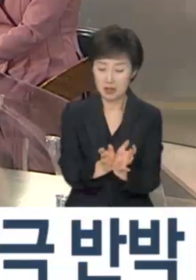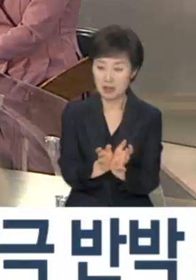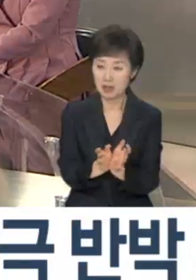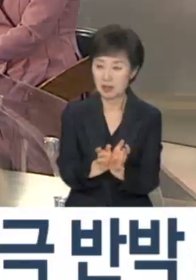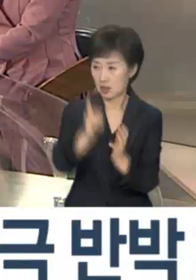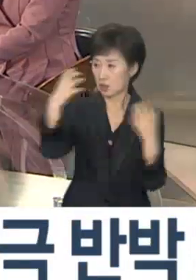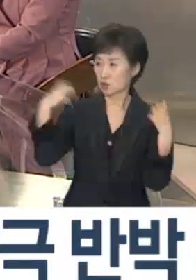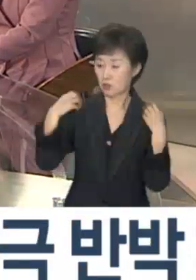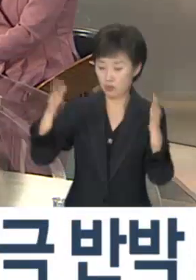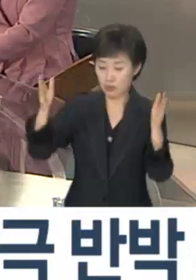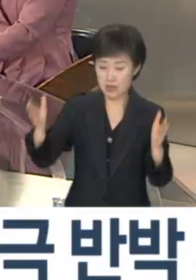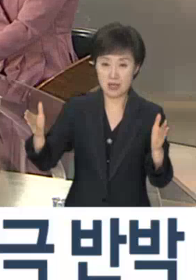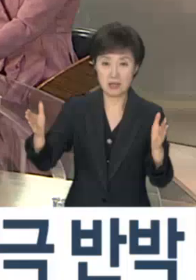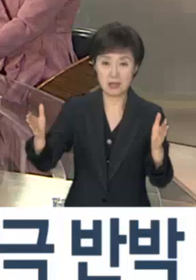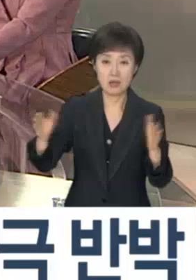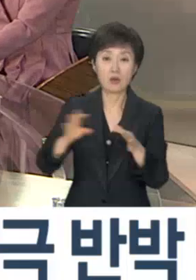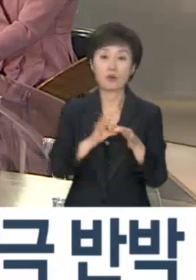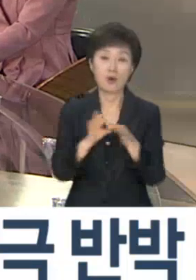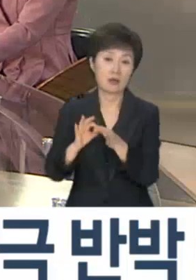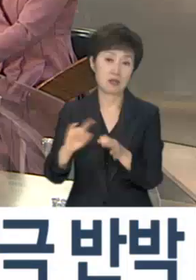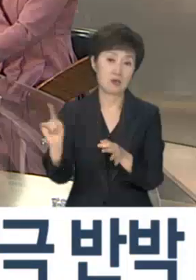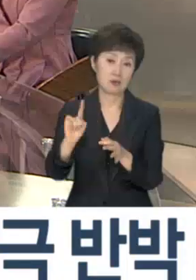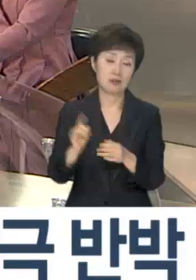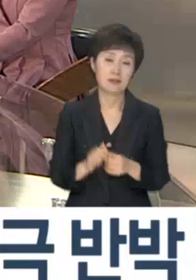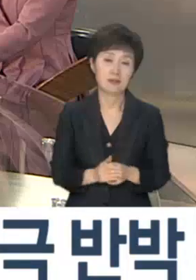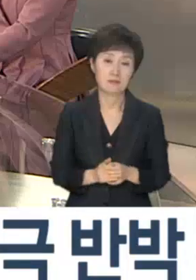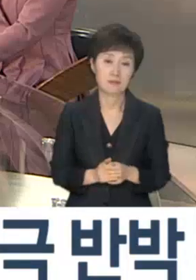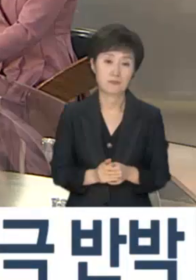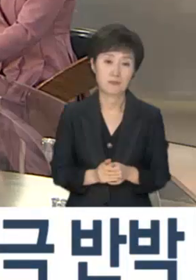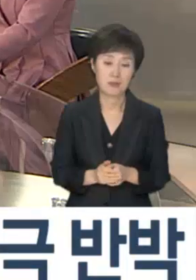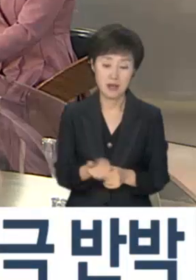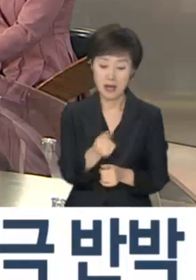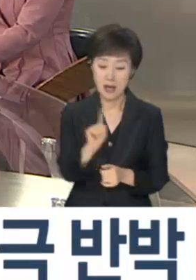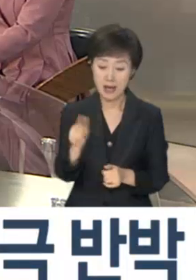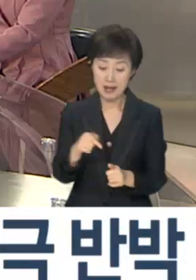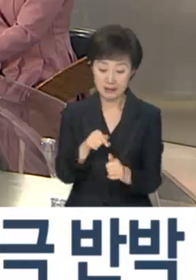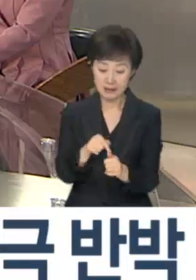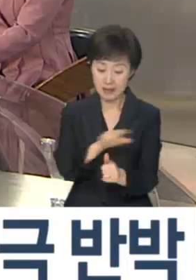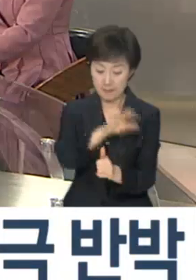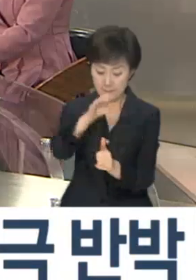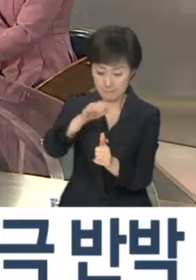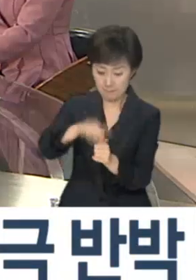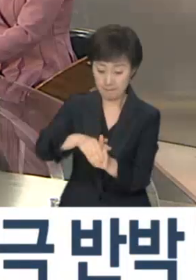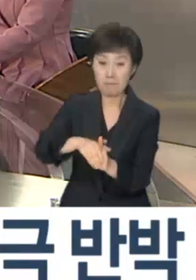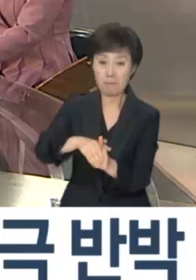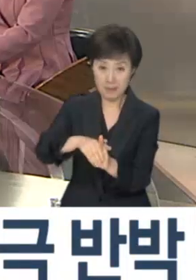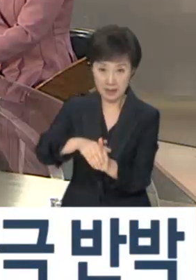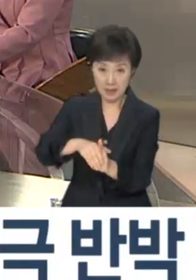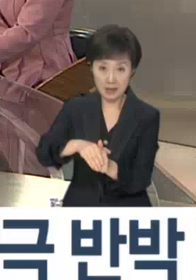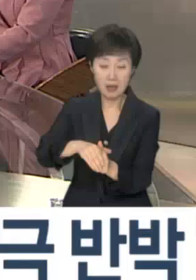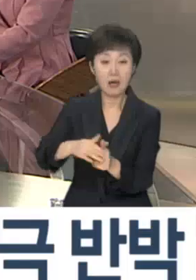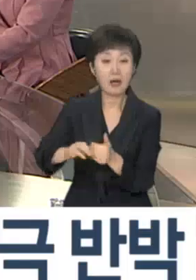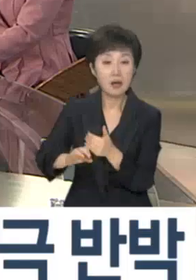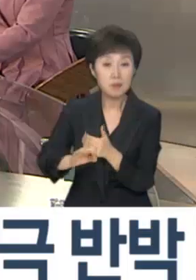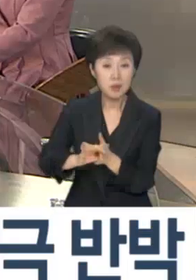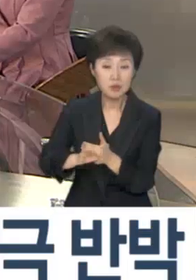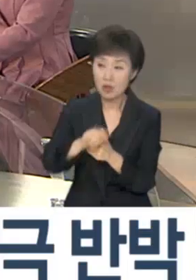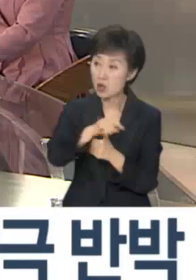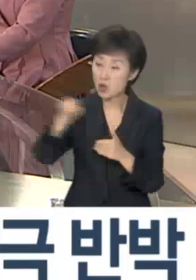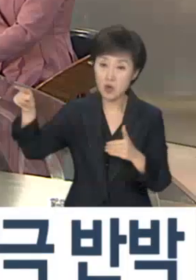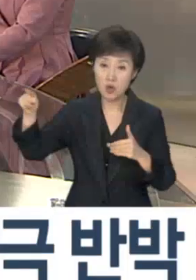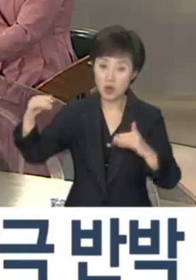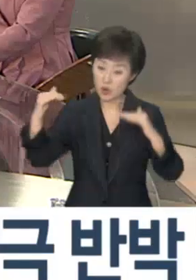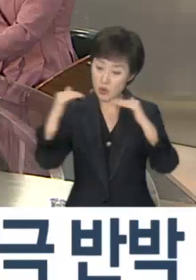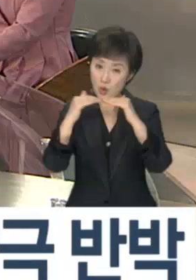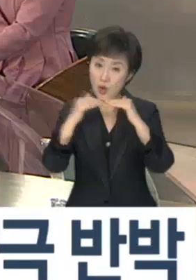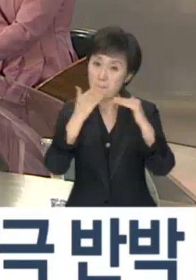많이 나오는 상황에서 향후에 한동훈 비대위원장 체제화가 실제로 이루어졌다라고 했을 때 수평적 당정 관계